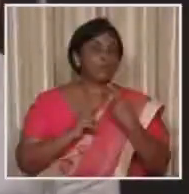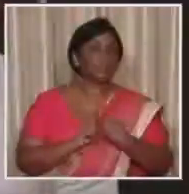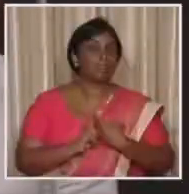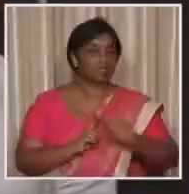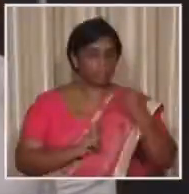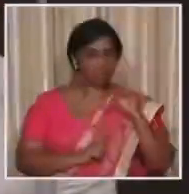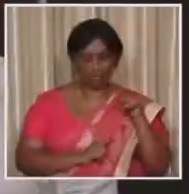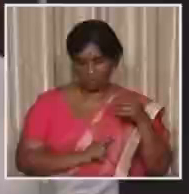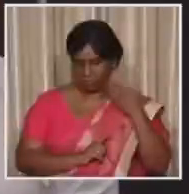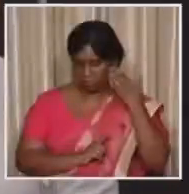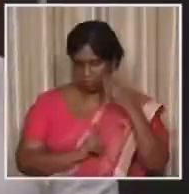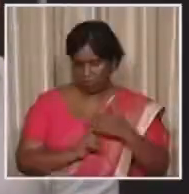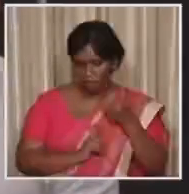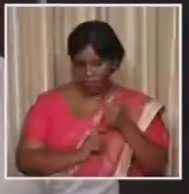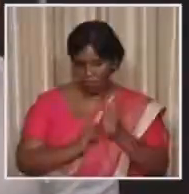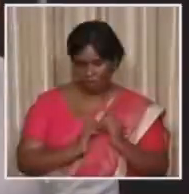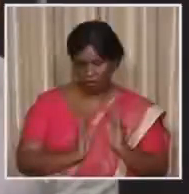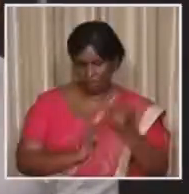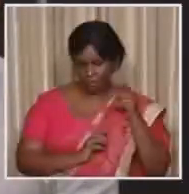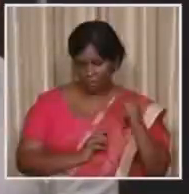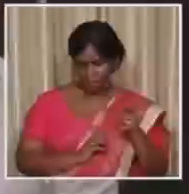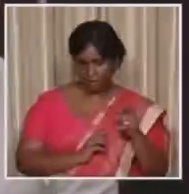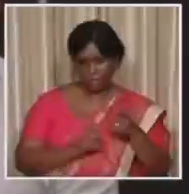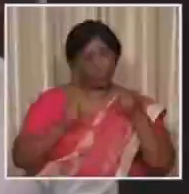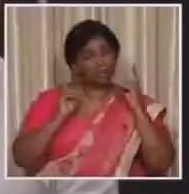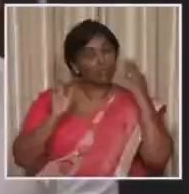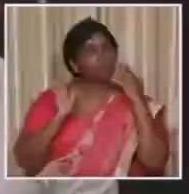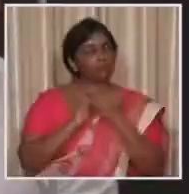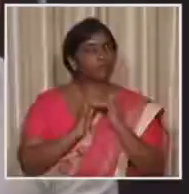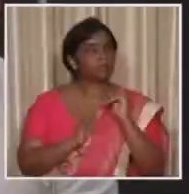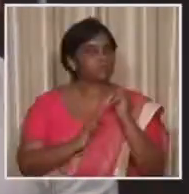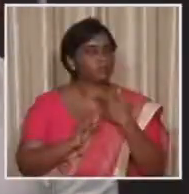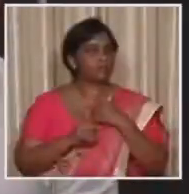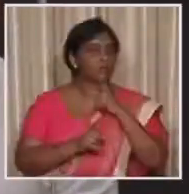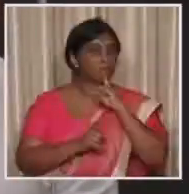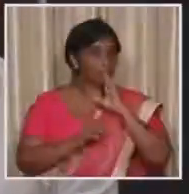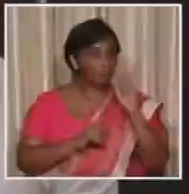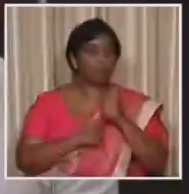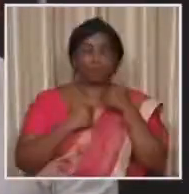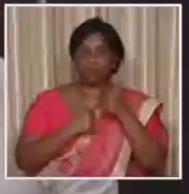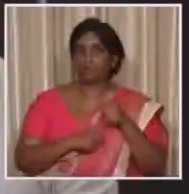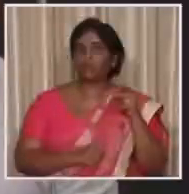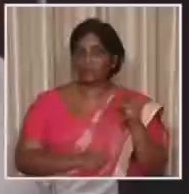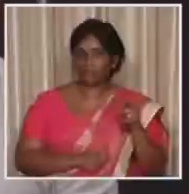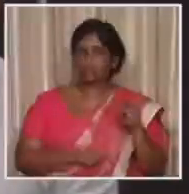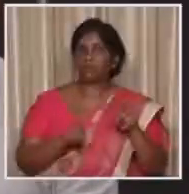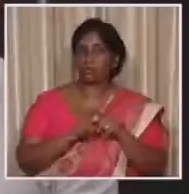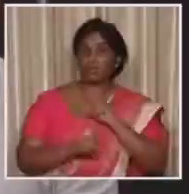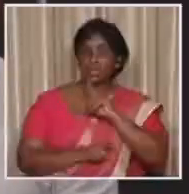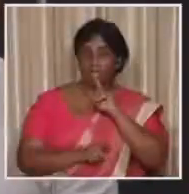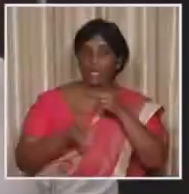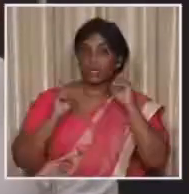කරන වැඩපිළිවෙළක්. මම හිතන්නේ ඒක හොඳ ආරම්භයක්. ඒක ක්‍රිකට් ක්‍රීඩාවට යම් කිසි කෙනෙක් කතා කරන අන්න ආරම්භ කළ යුතු තැන. ඒ වගේම මෙතුමා කිව්වා